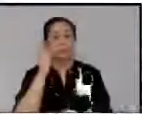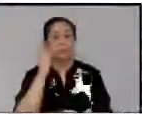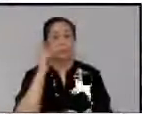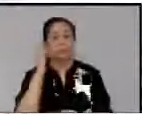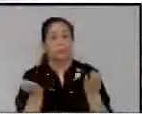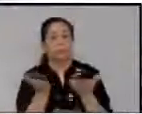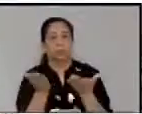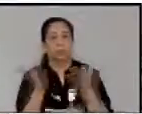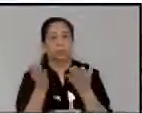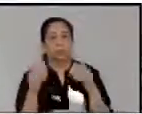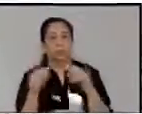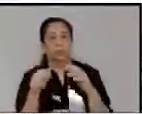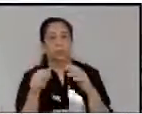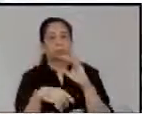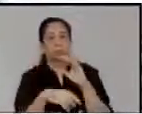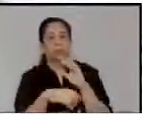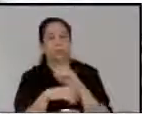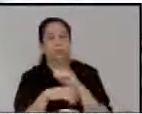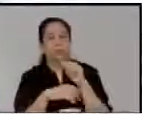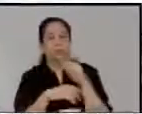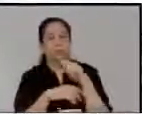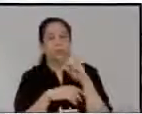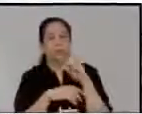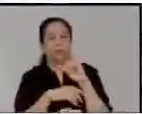ng pananalasa ng Bagyong Vicky dito sa inyong lugar?